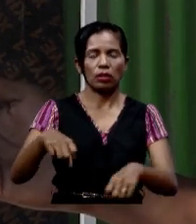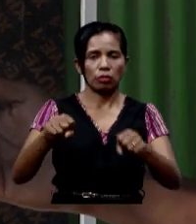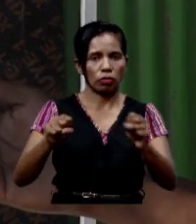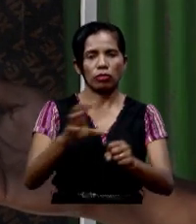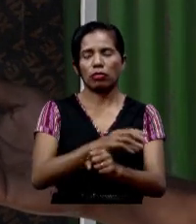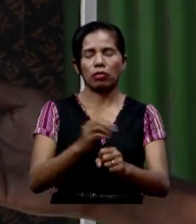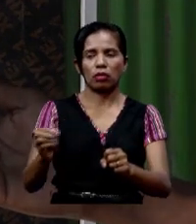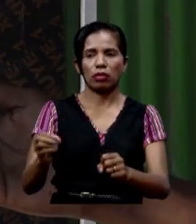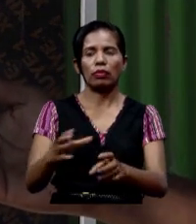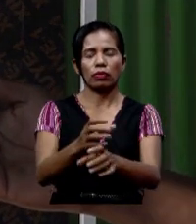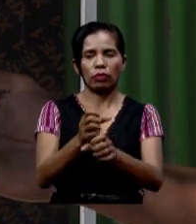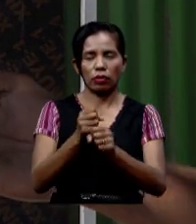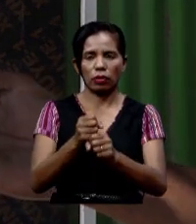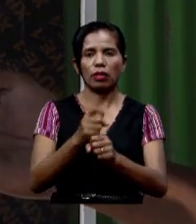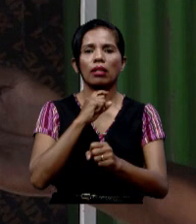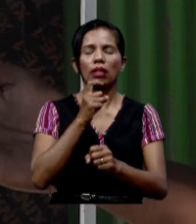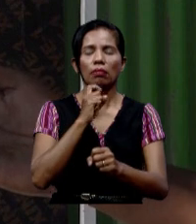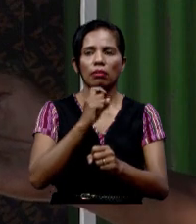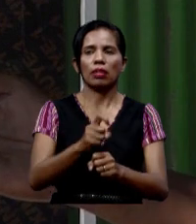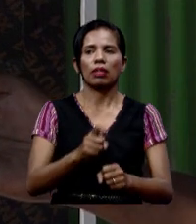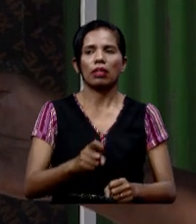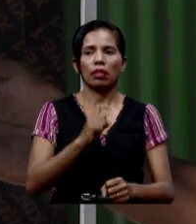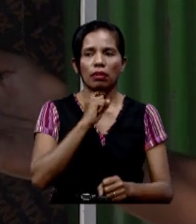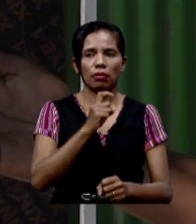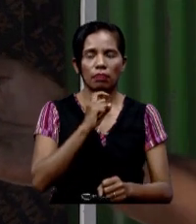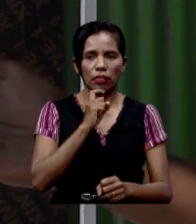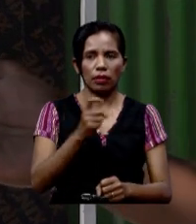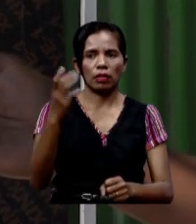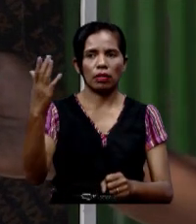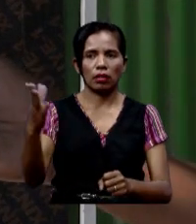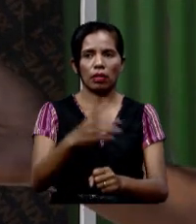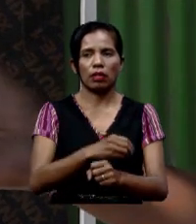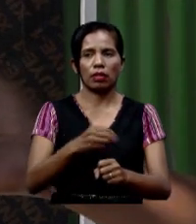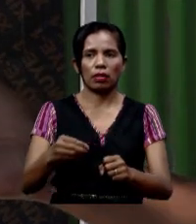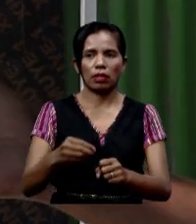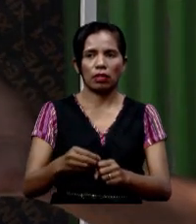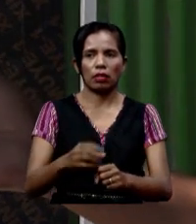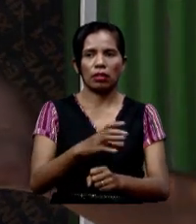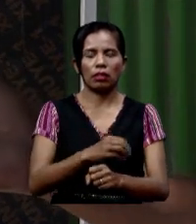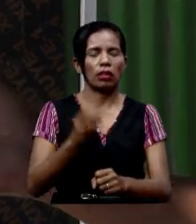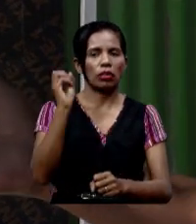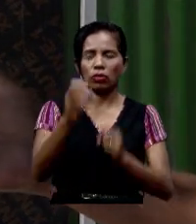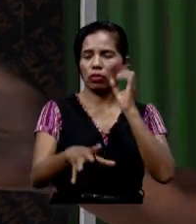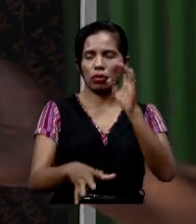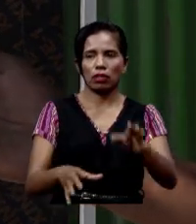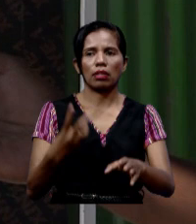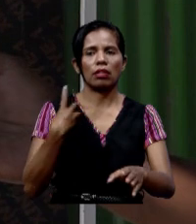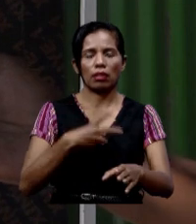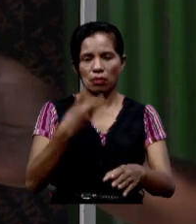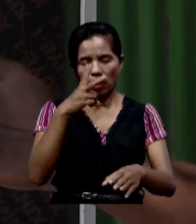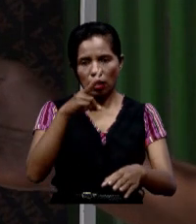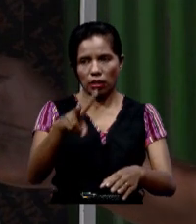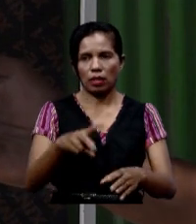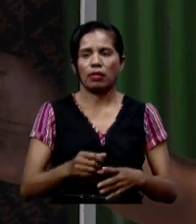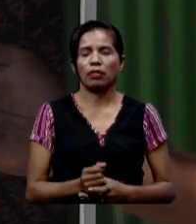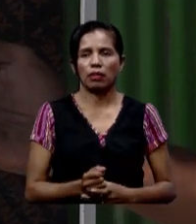be besi ya be kolam takap ya kolam yang ini ya be gerak kerja ini di sini riba aspa lak bos ami sai